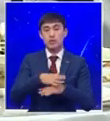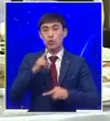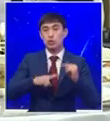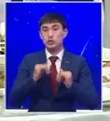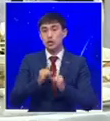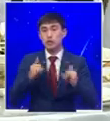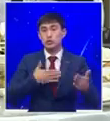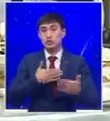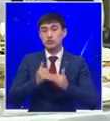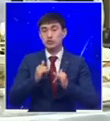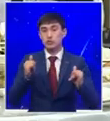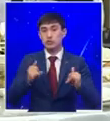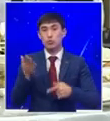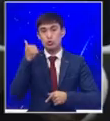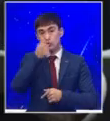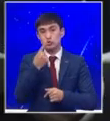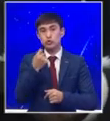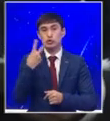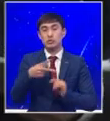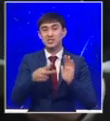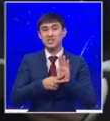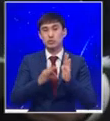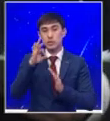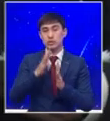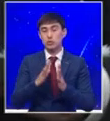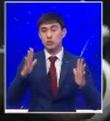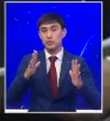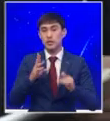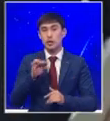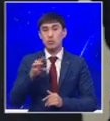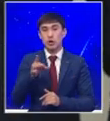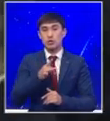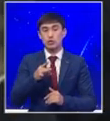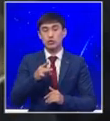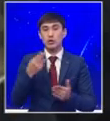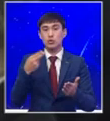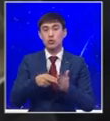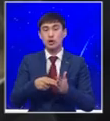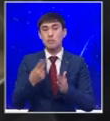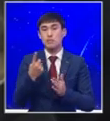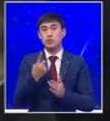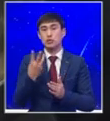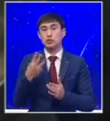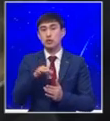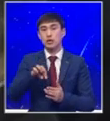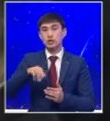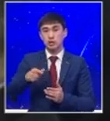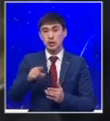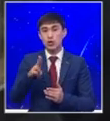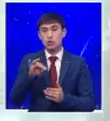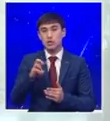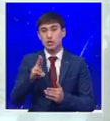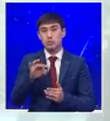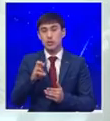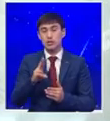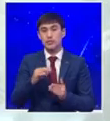қарқынды. Өткен жылмен салыстырғанда 128%-ға ілгері. Кербұлақ ауданында құны 1,3 триллион теңгеге Көксай тау-кен